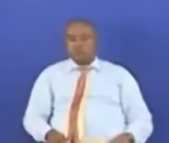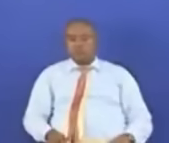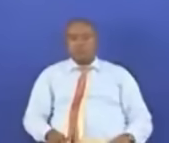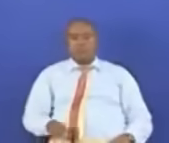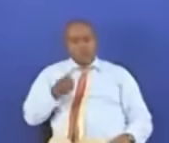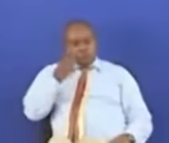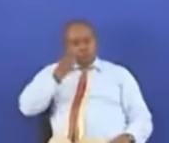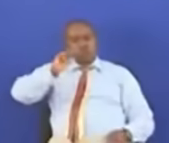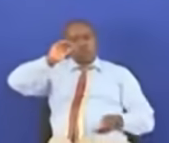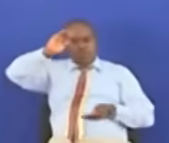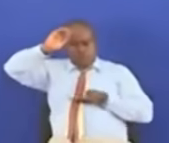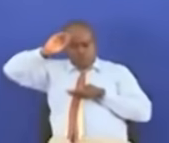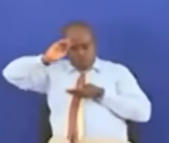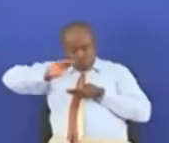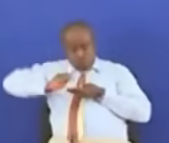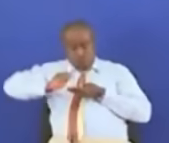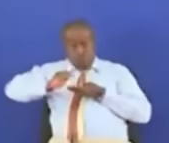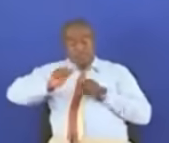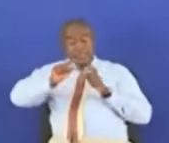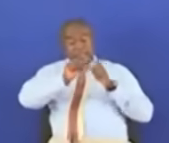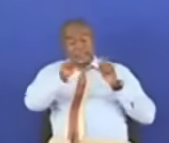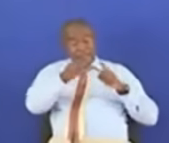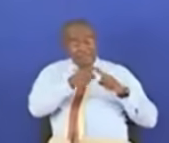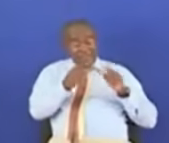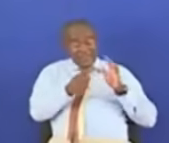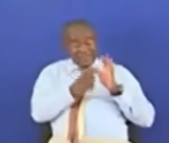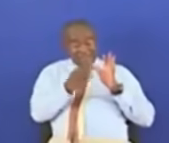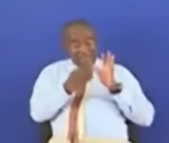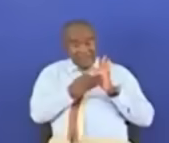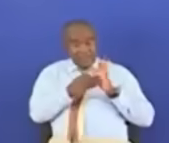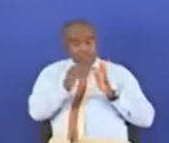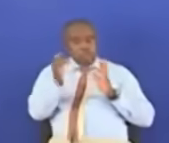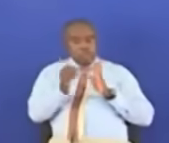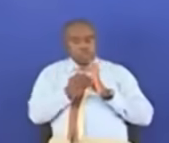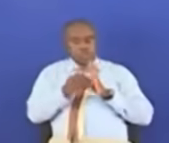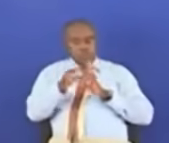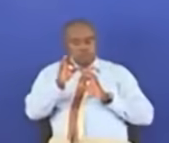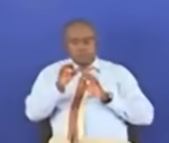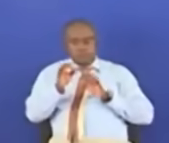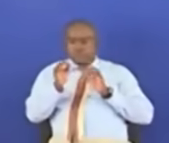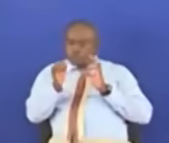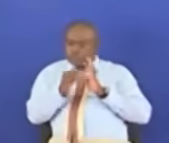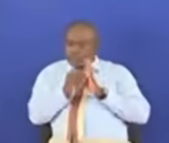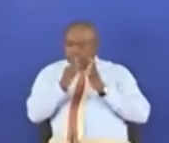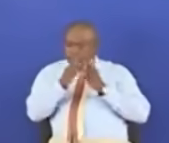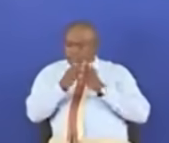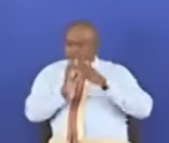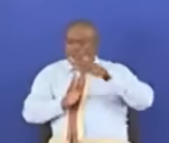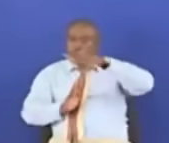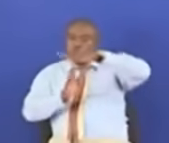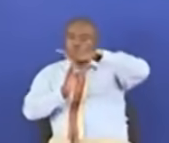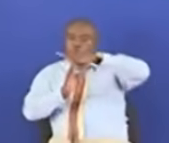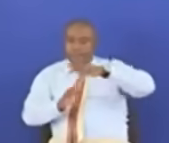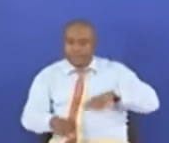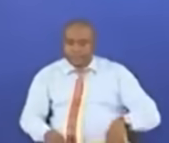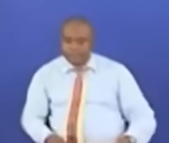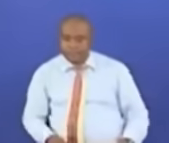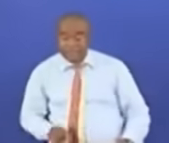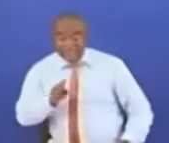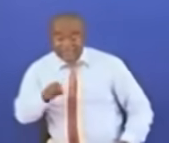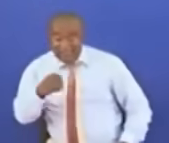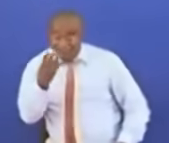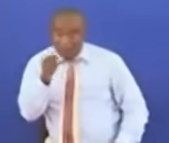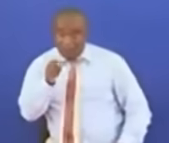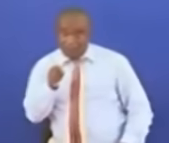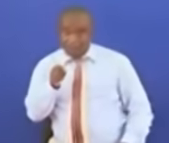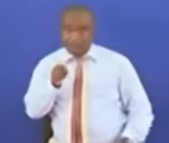loophole. Ibara ya 168 ya sheria ya uchaguzi tuiwekee credit ya kuweka ukomo kwamba zile form